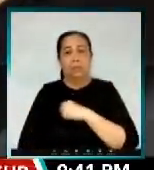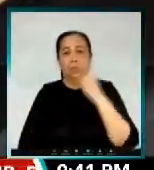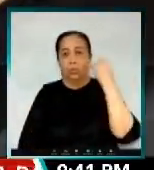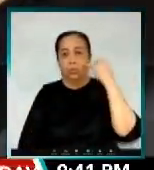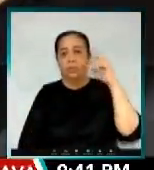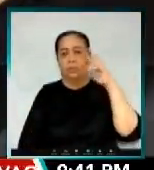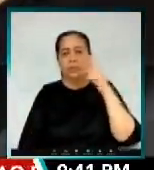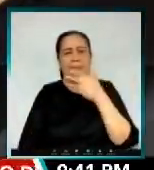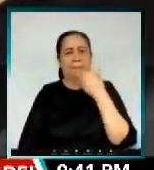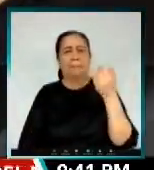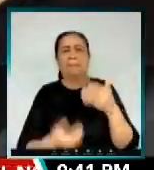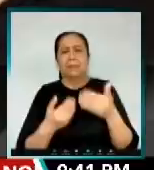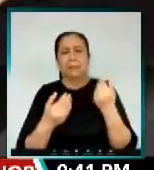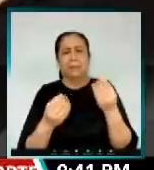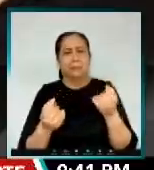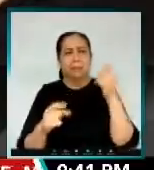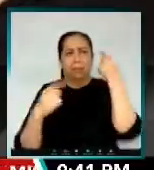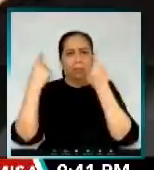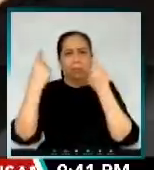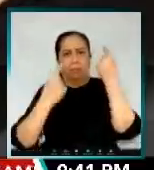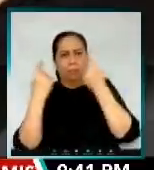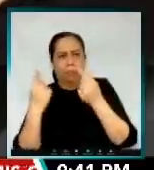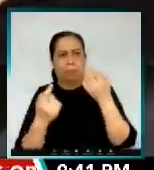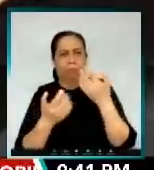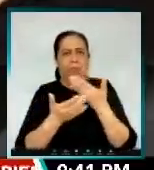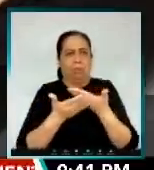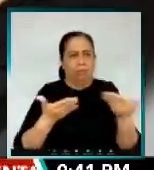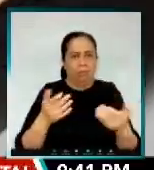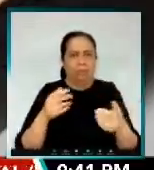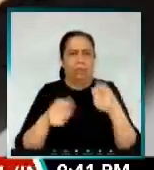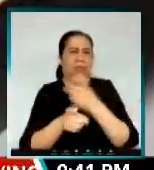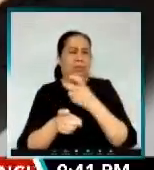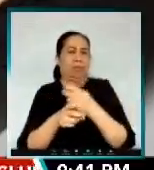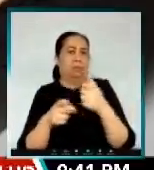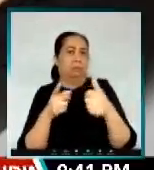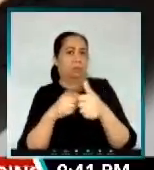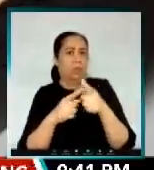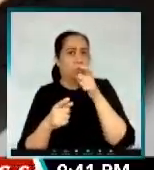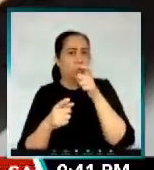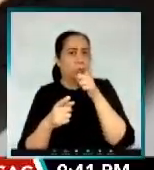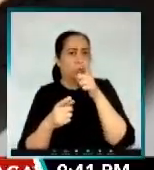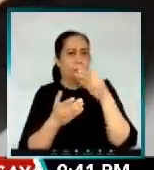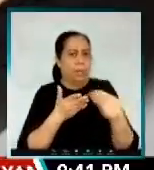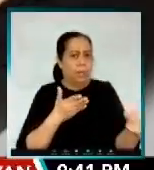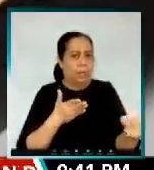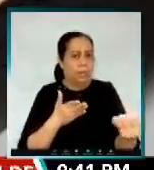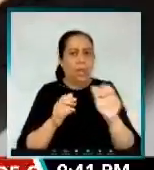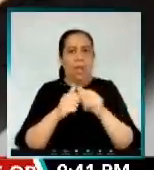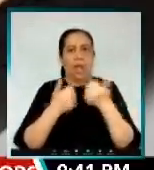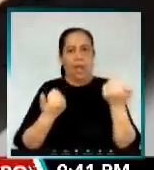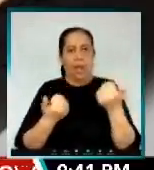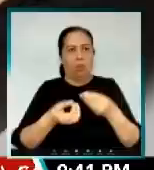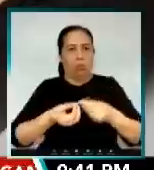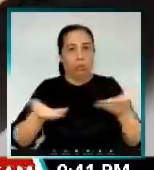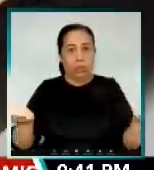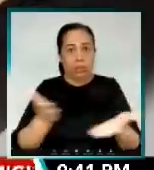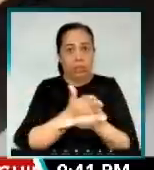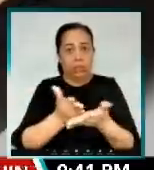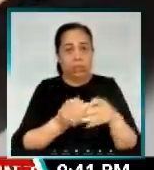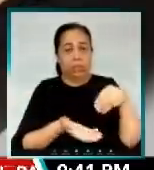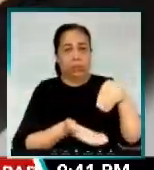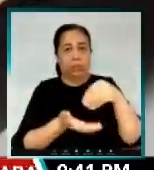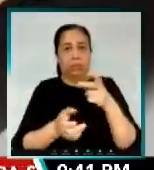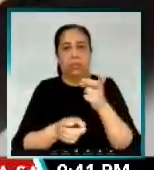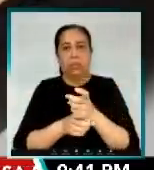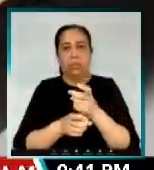marami pang isasaalang-alang kung in-kind ang ayuda. Una, kung sino ang bibili. paano ipapamahagi, dagdag pa ang administrative cost